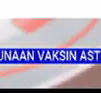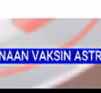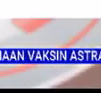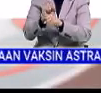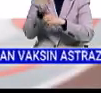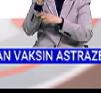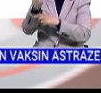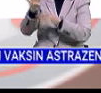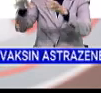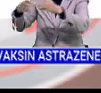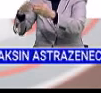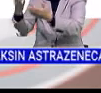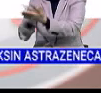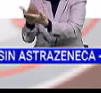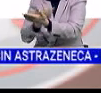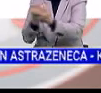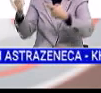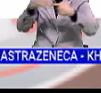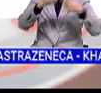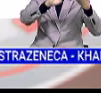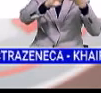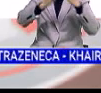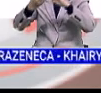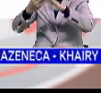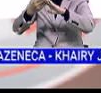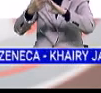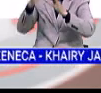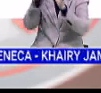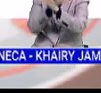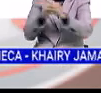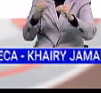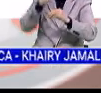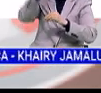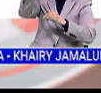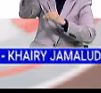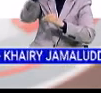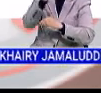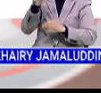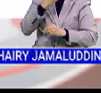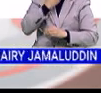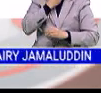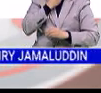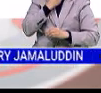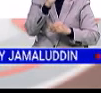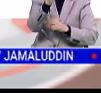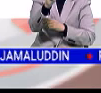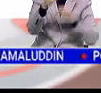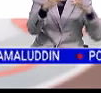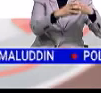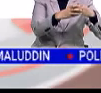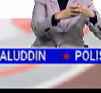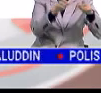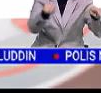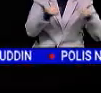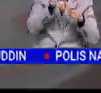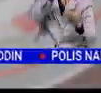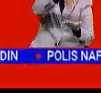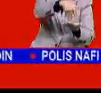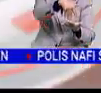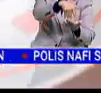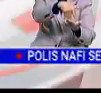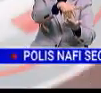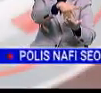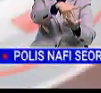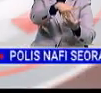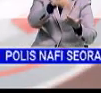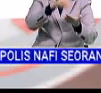Manakala empat lagi kluster baru berkaitan komuniti dilaporkan di Sarawak, Sabah dan Perak. Satu kluster melibatkan pusat tahanan dikenal